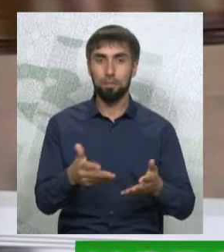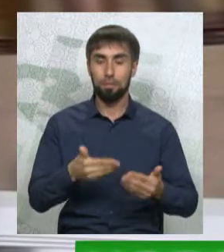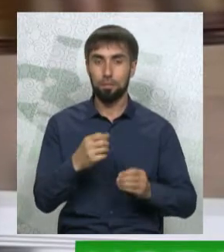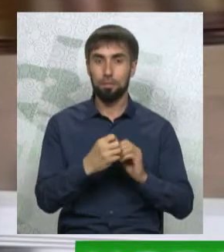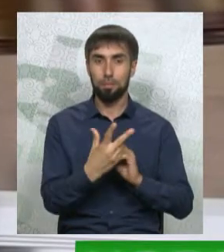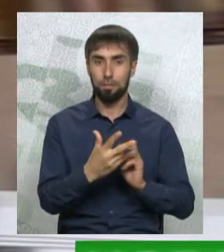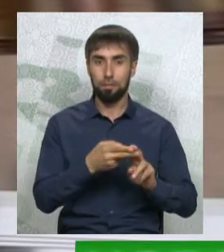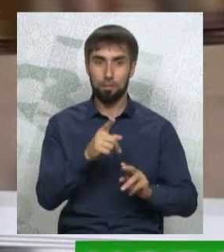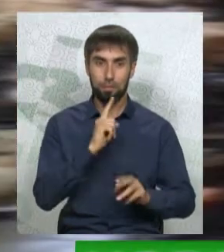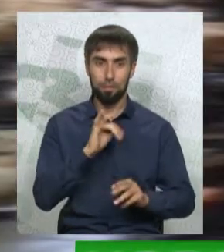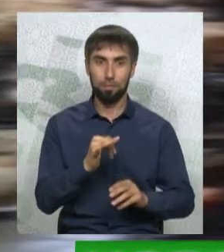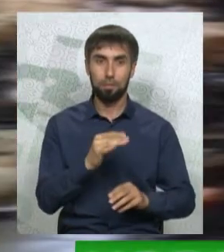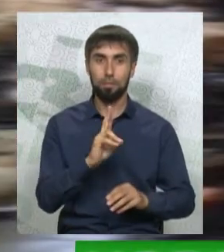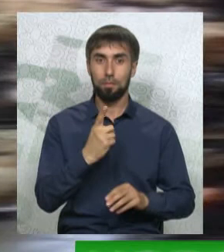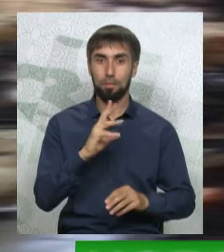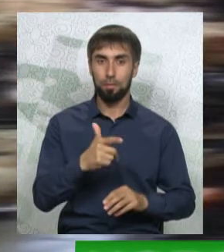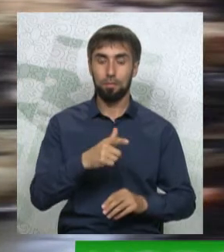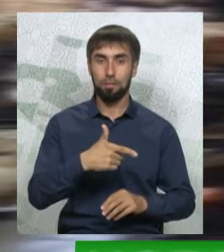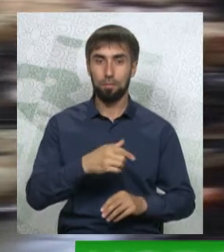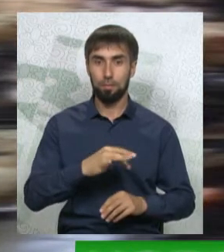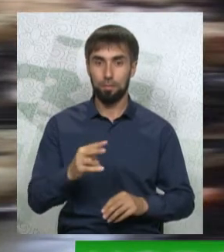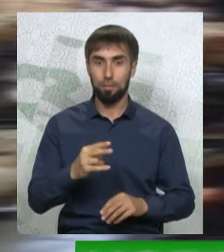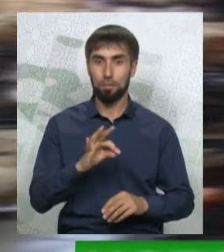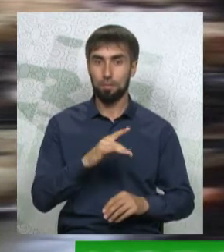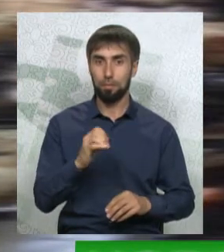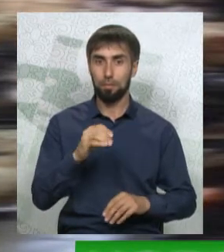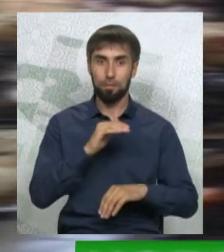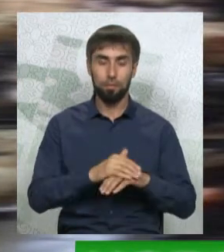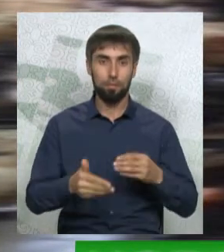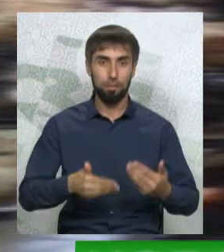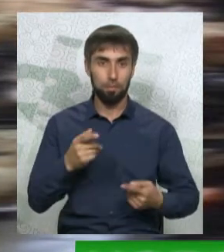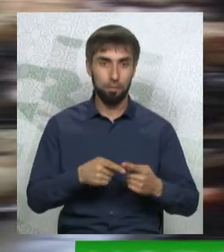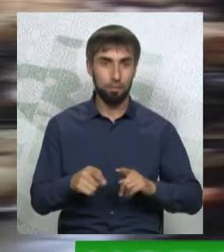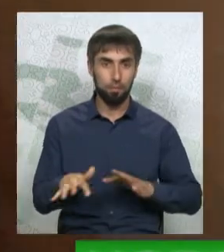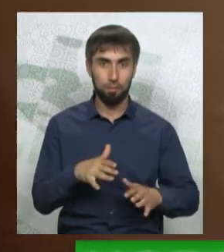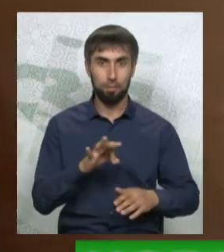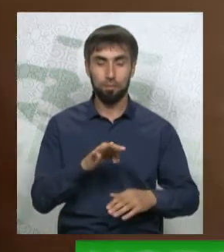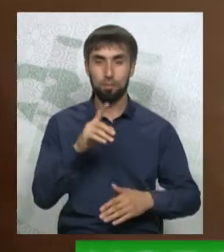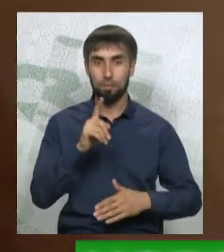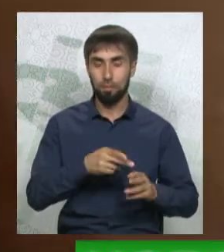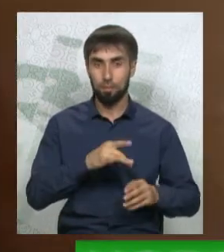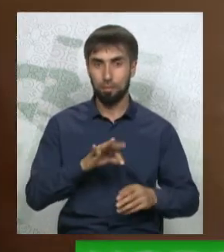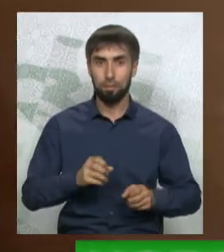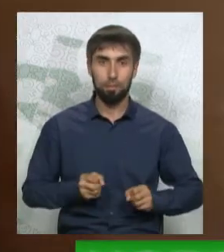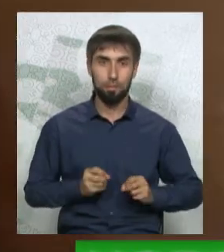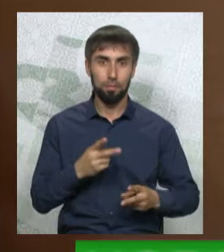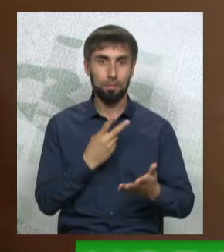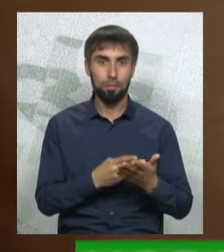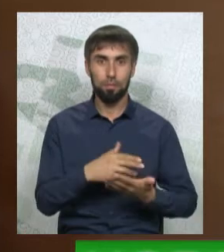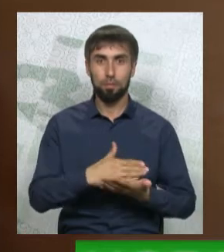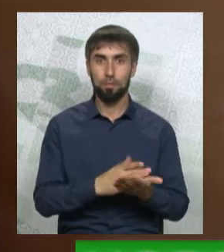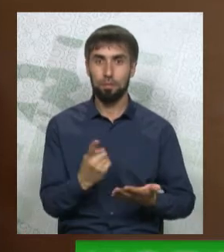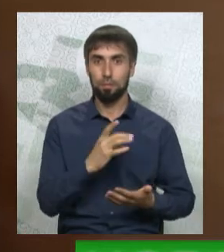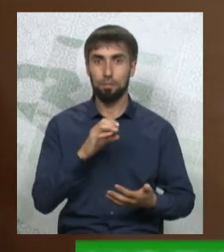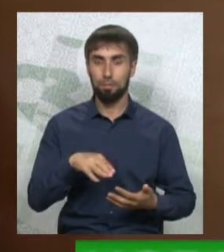единиц боеприпасов и более килограмма героина. По данному факту возбуждены уголовные дела по признакам преступлений, предусмотренных частью